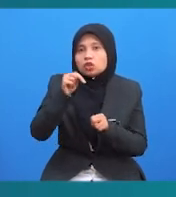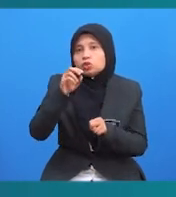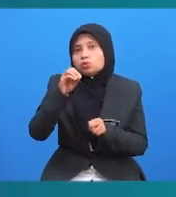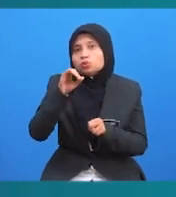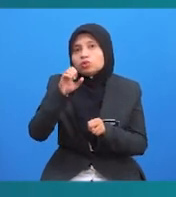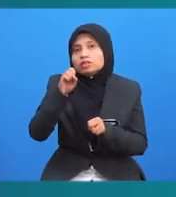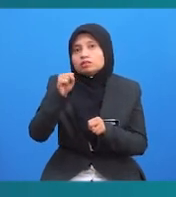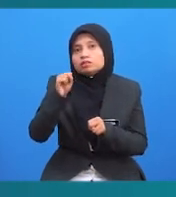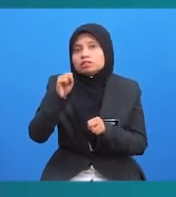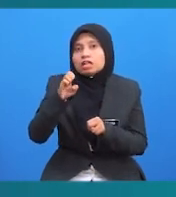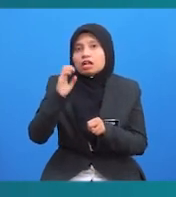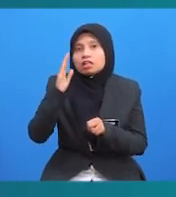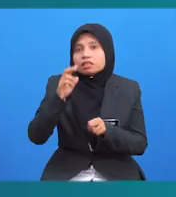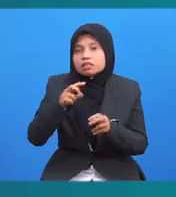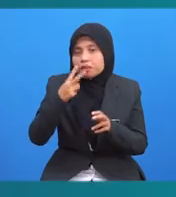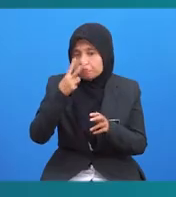pada gambar itu.